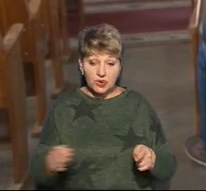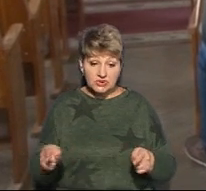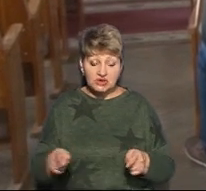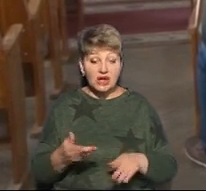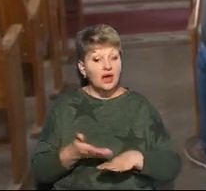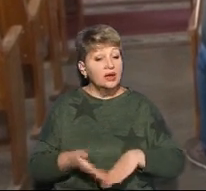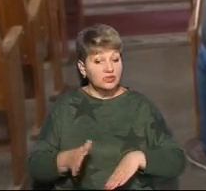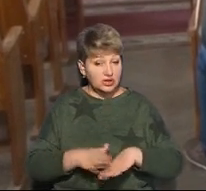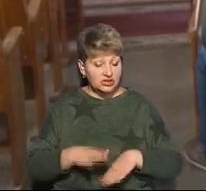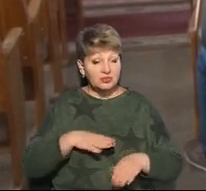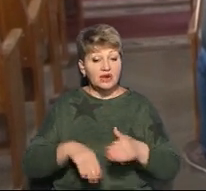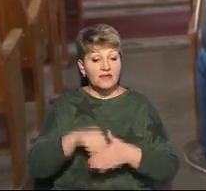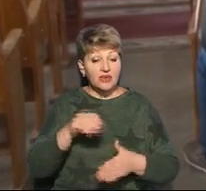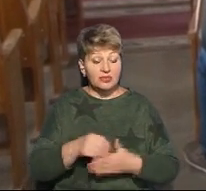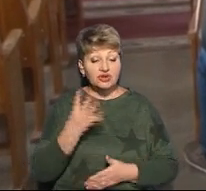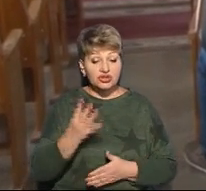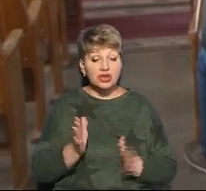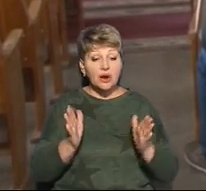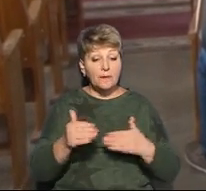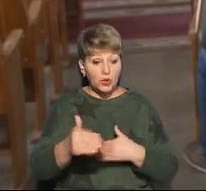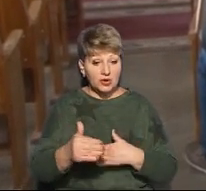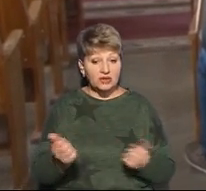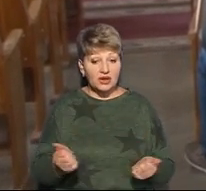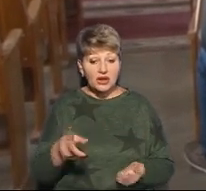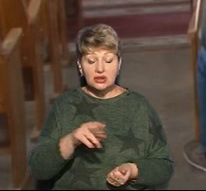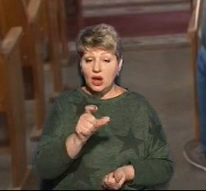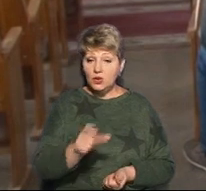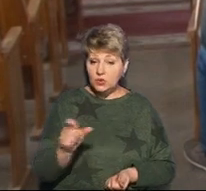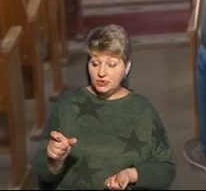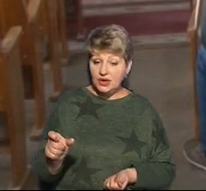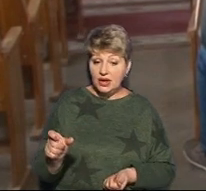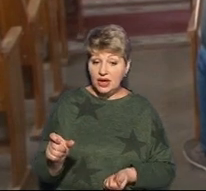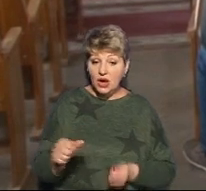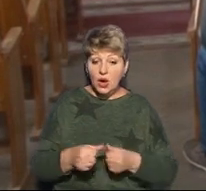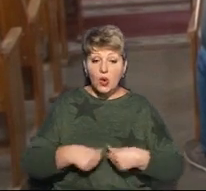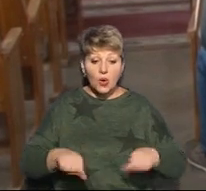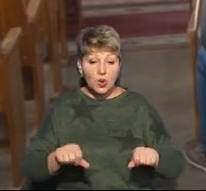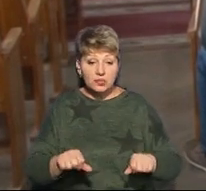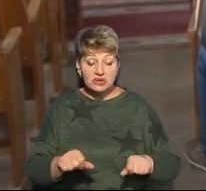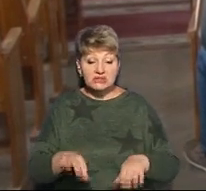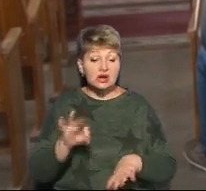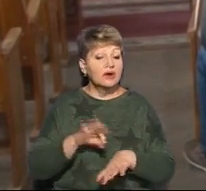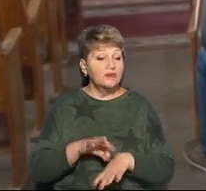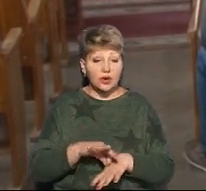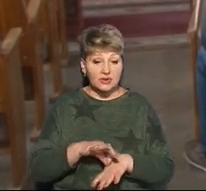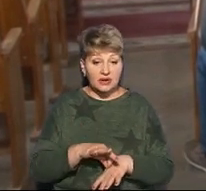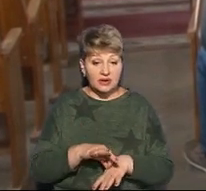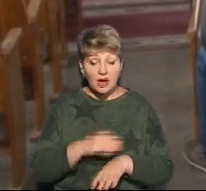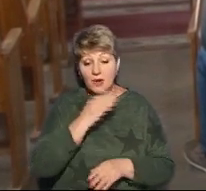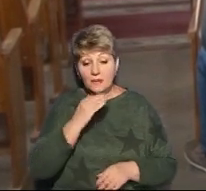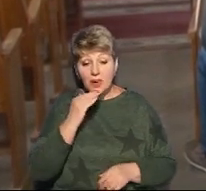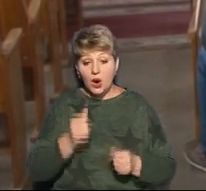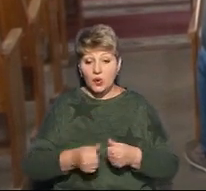Також дуже тяжкі були вибори. 4 бюлетні. Для людей комісії дуже хворіють. у